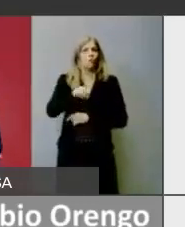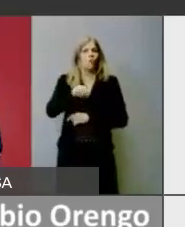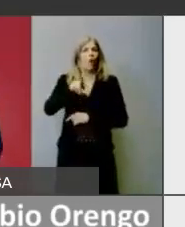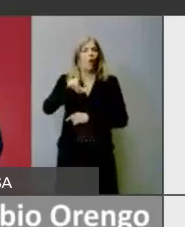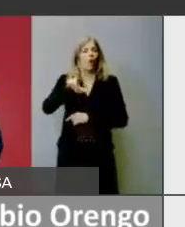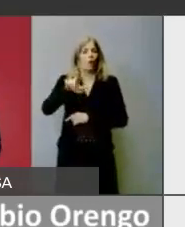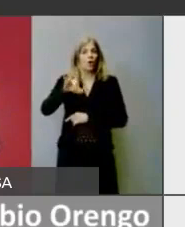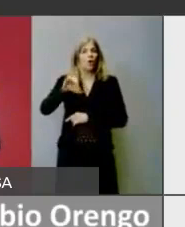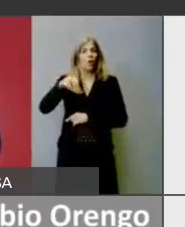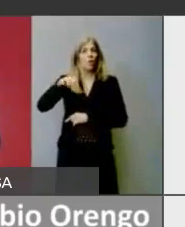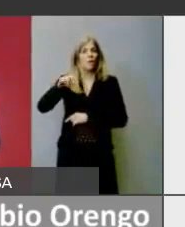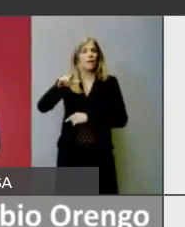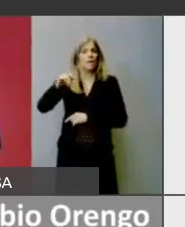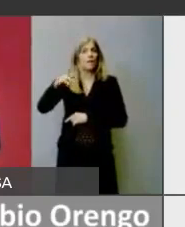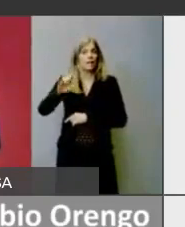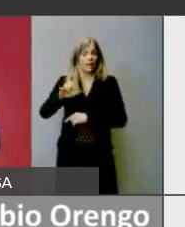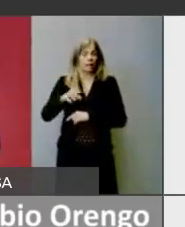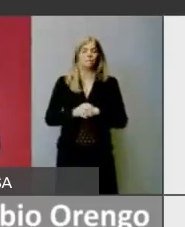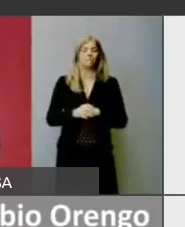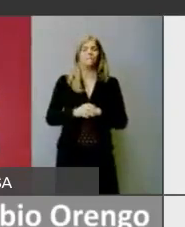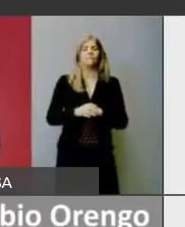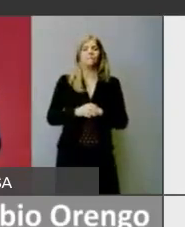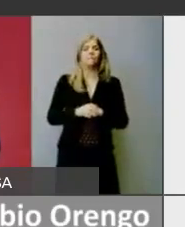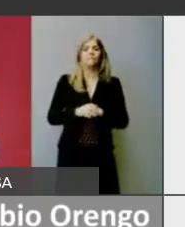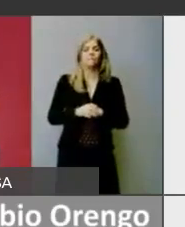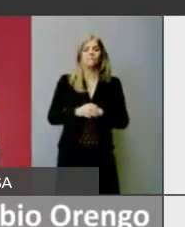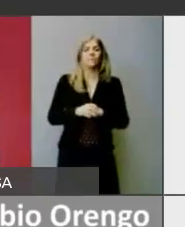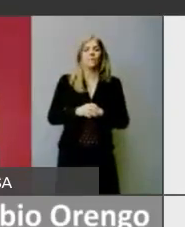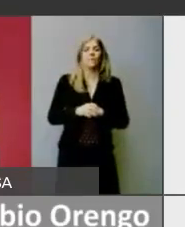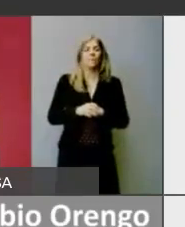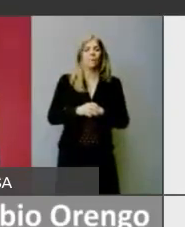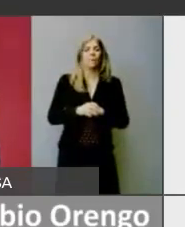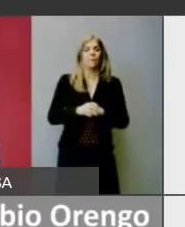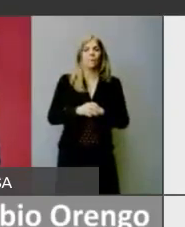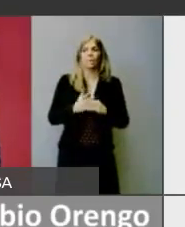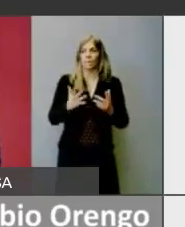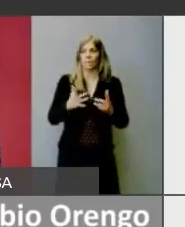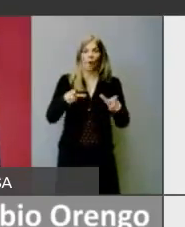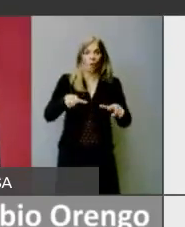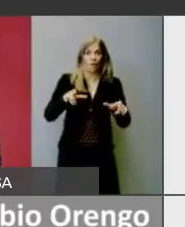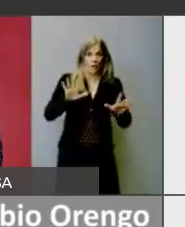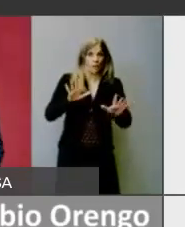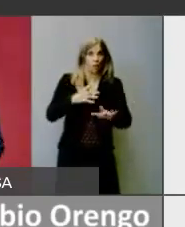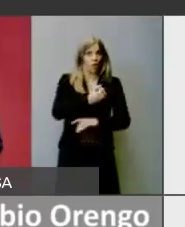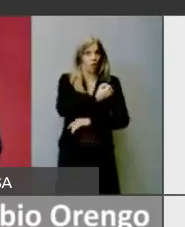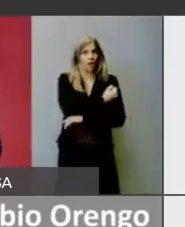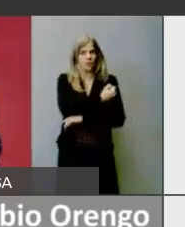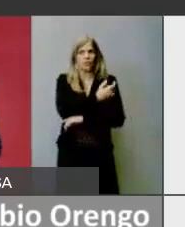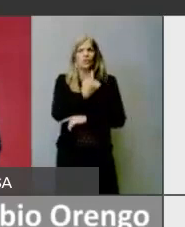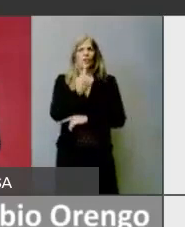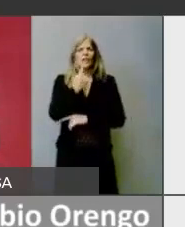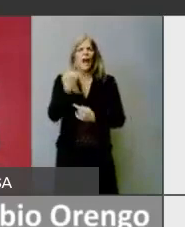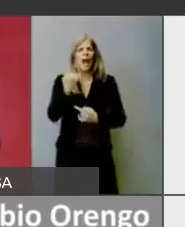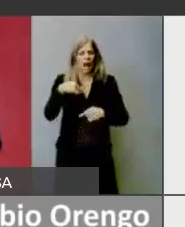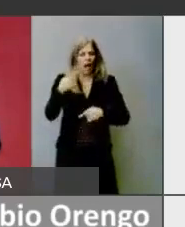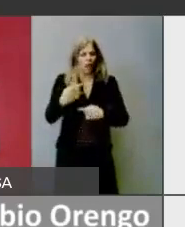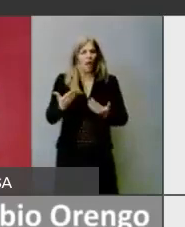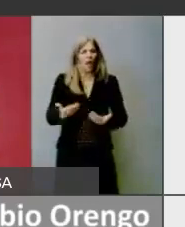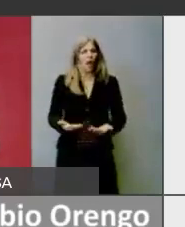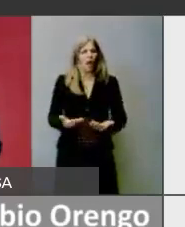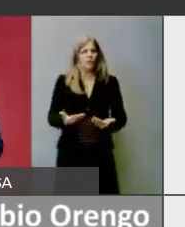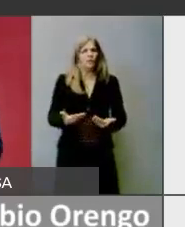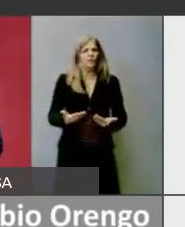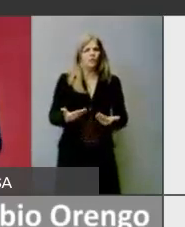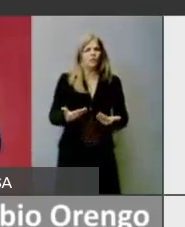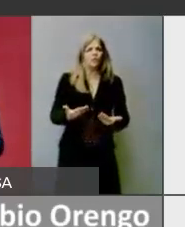obbligatorio, questo che sia chiaro a tutti quanti, quelli che ancora oggi fanno